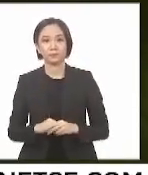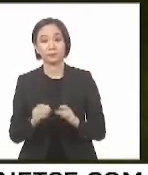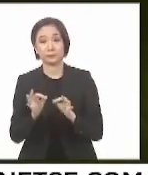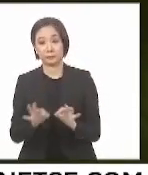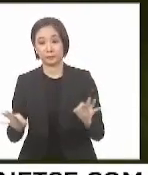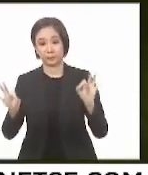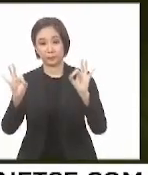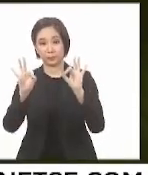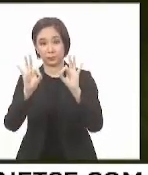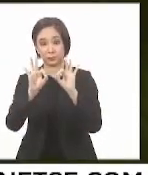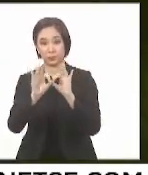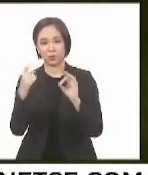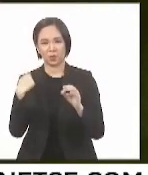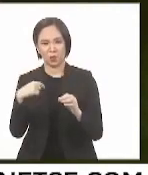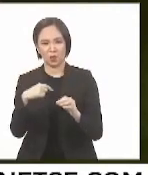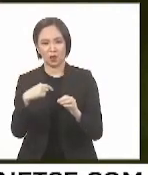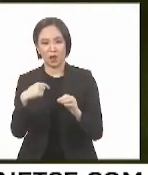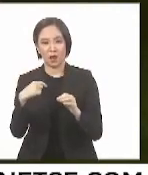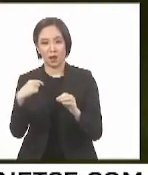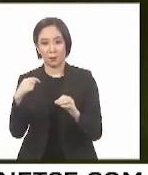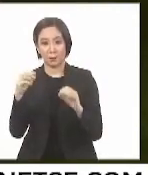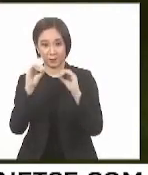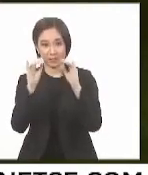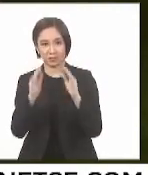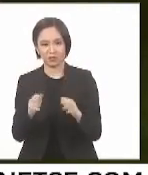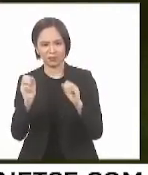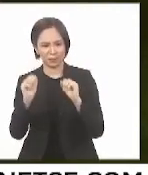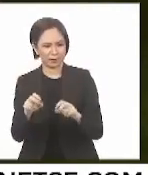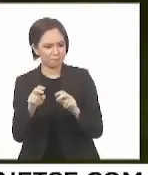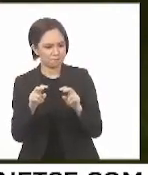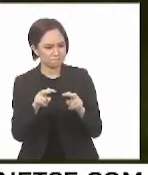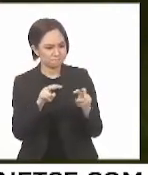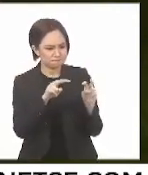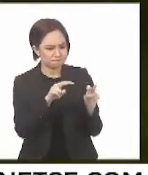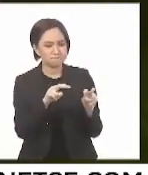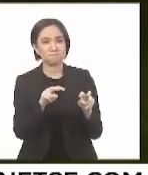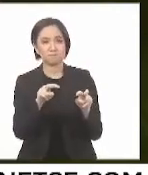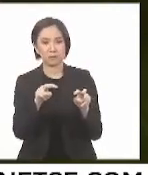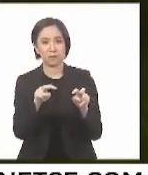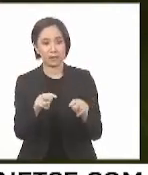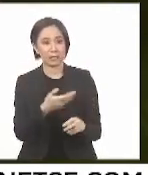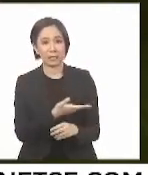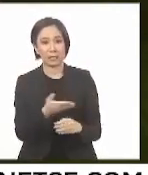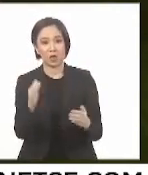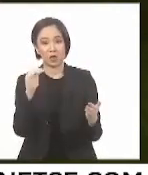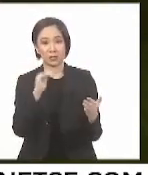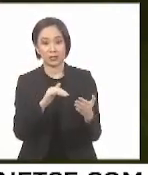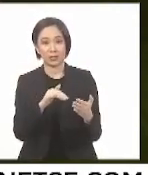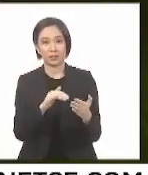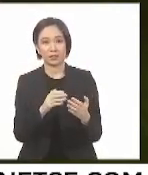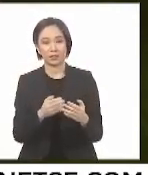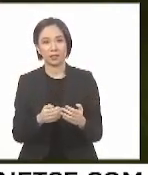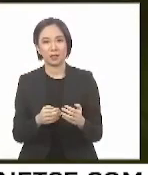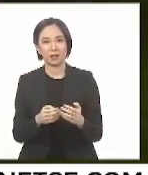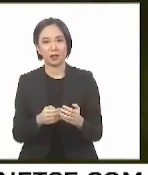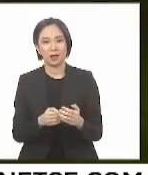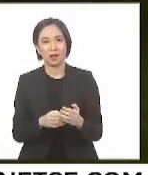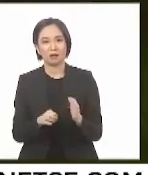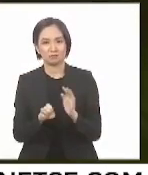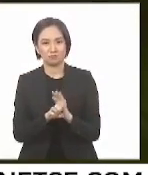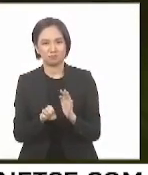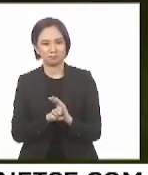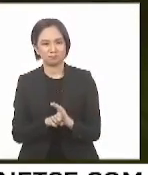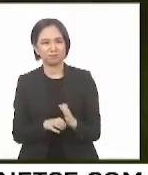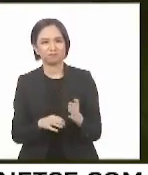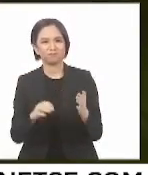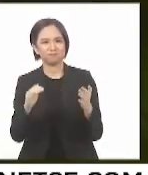mas matututukan po sila ng mga guro sa kanilang mga aralin. Yung mga aralin na hindi masyadong malinaw